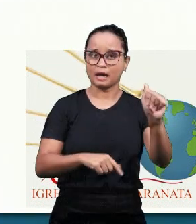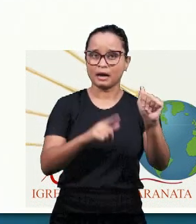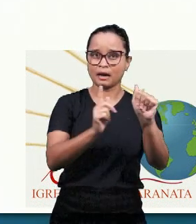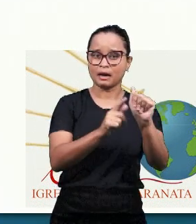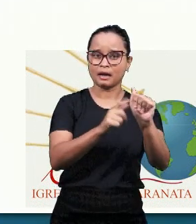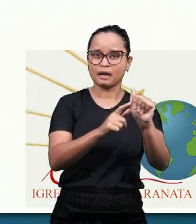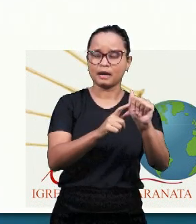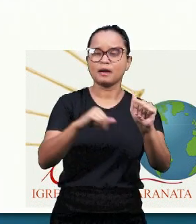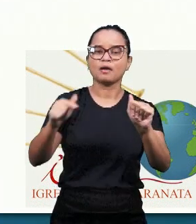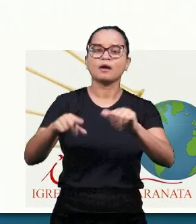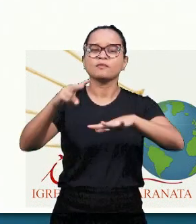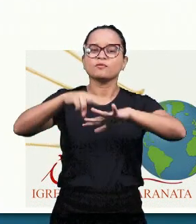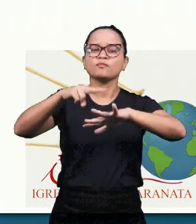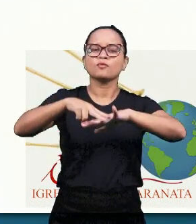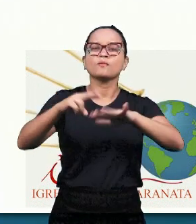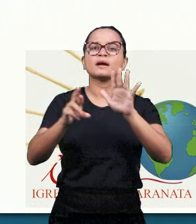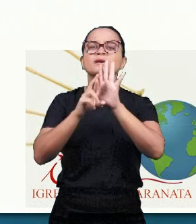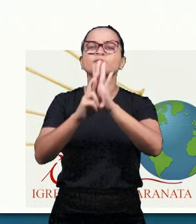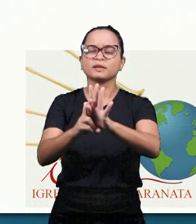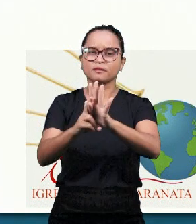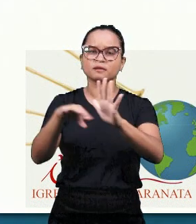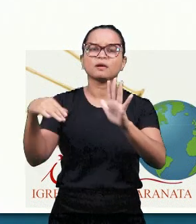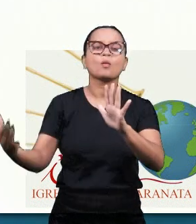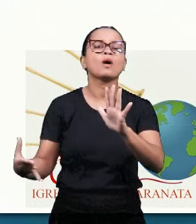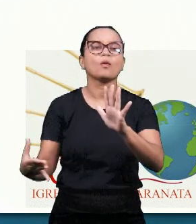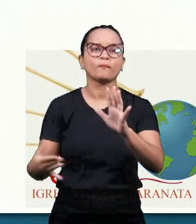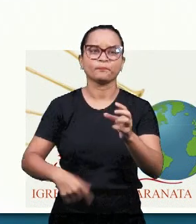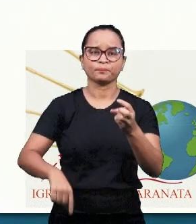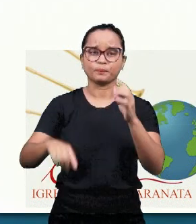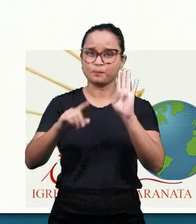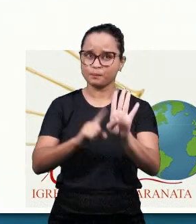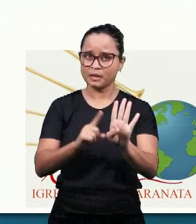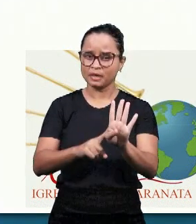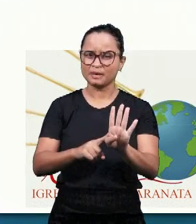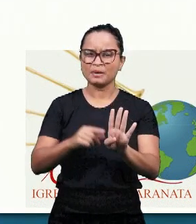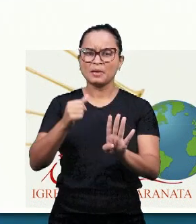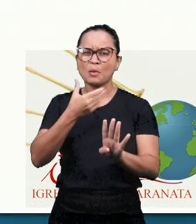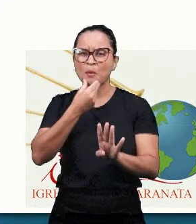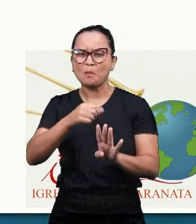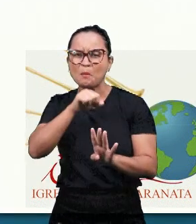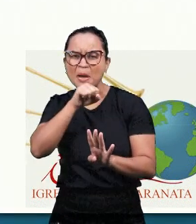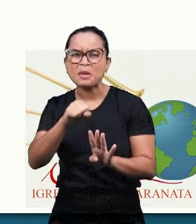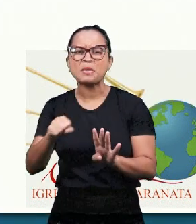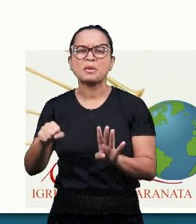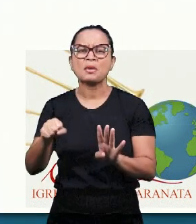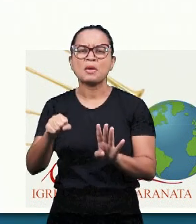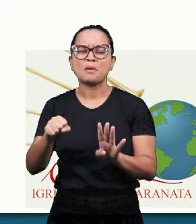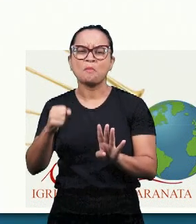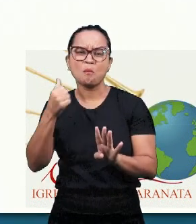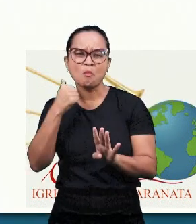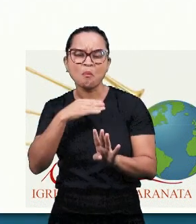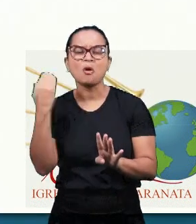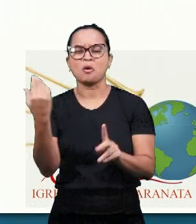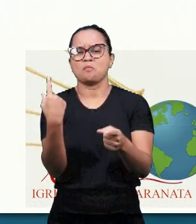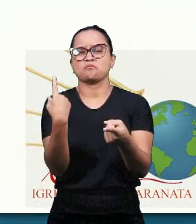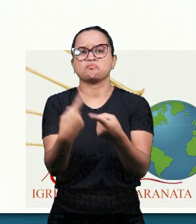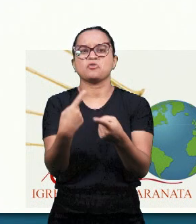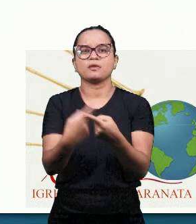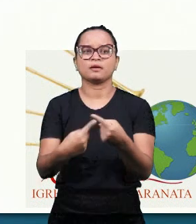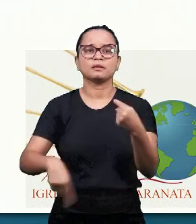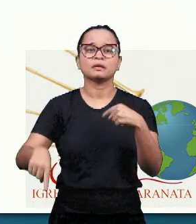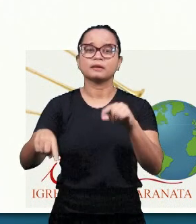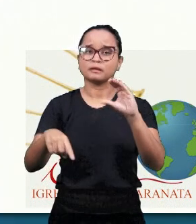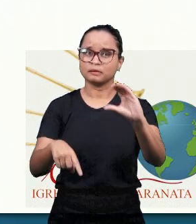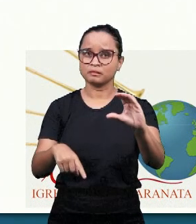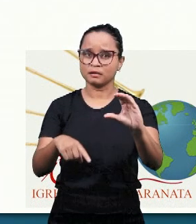ces trois items? Lettre B. Pourquoi le père il était mort? Et lettre C. Qui était le